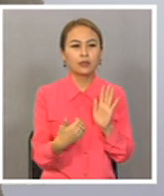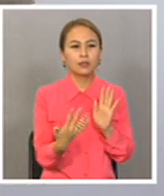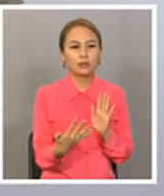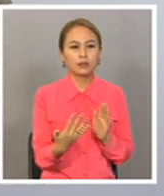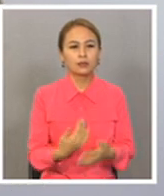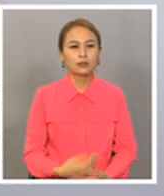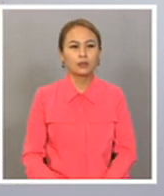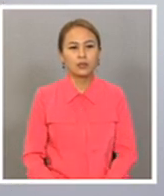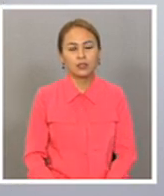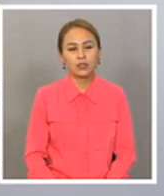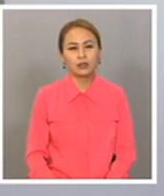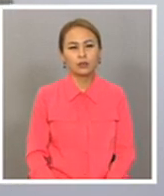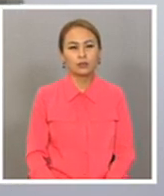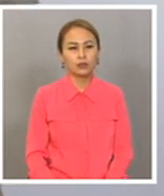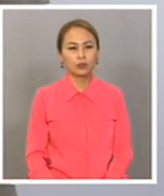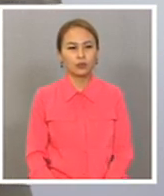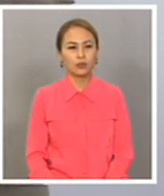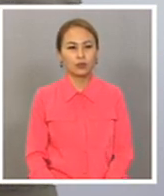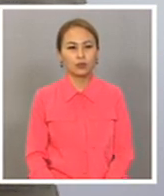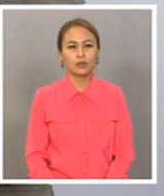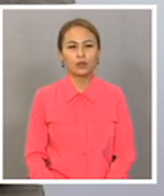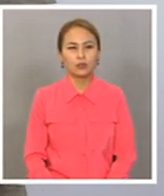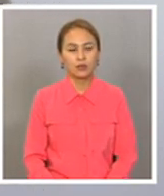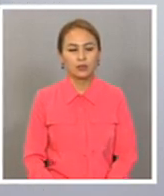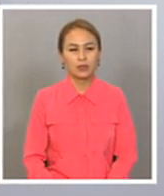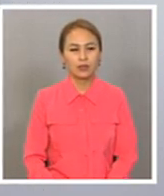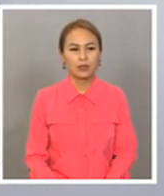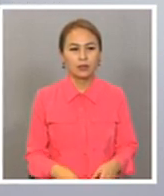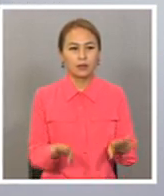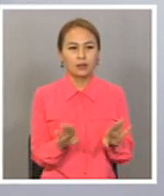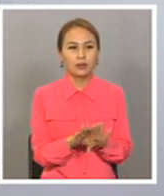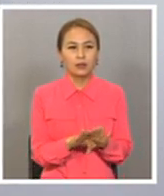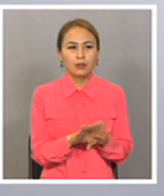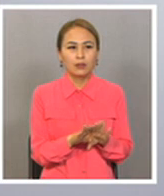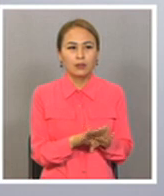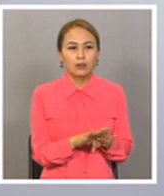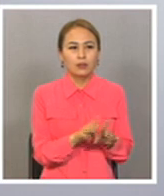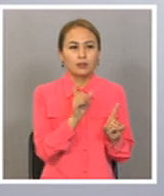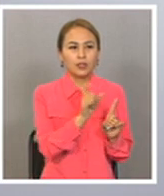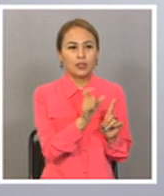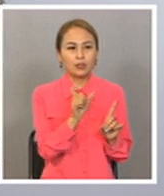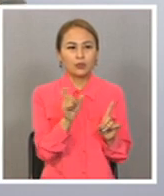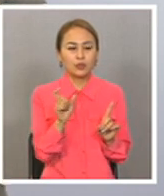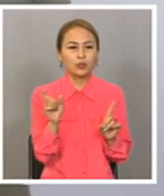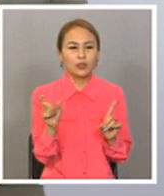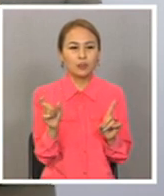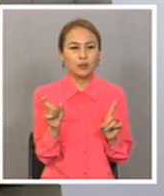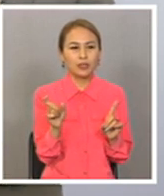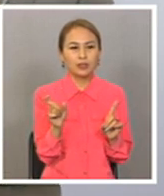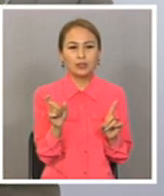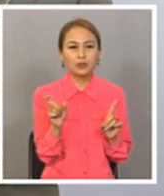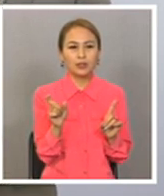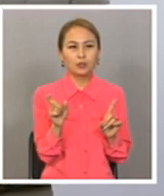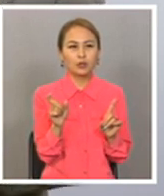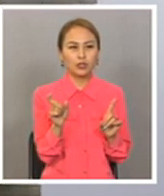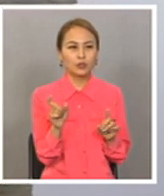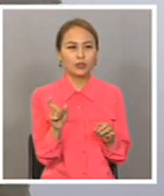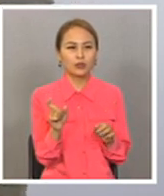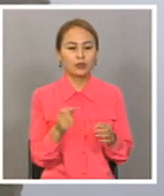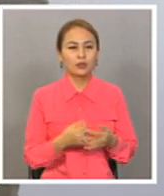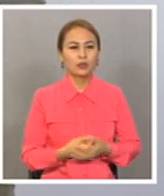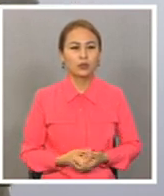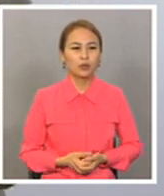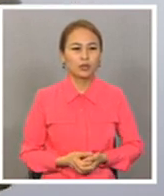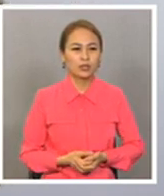бүтін 10-нан 5 болады екен. Сонда балалар, мына бір қадамымыз 0 бүтін 10-нан 5-ке тең. Олай болса